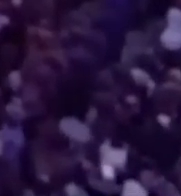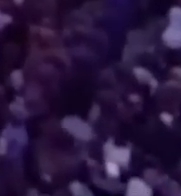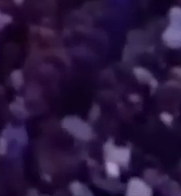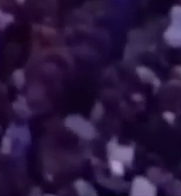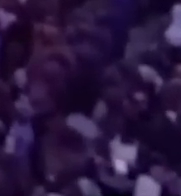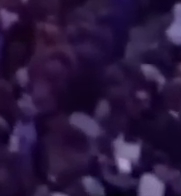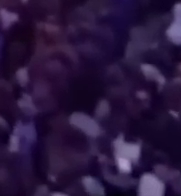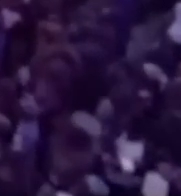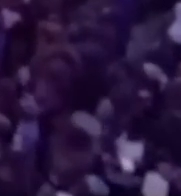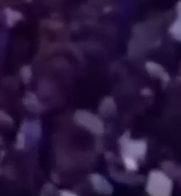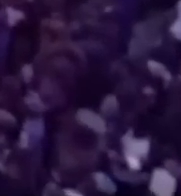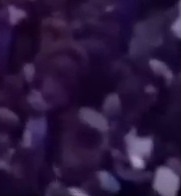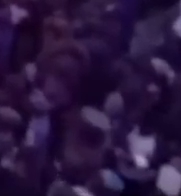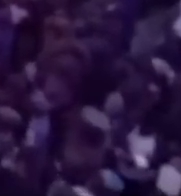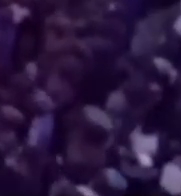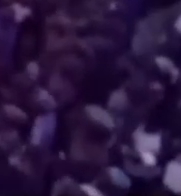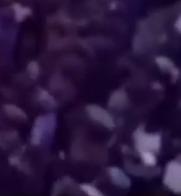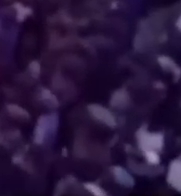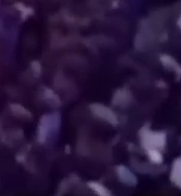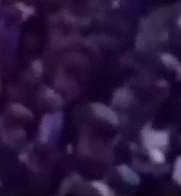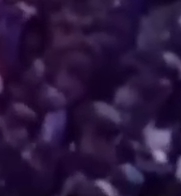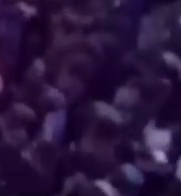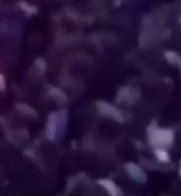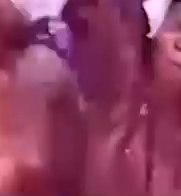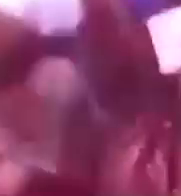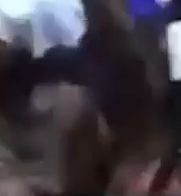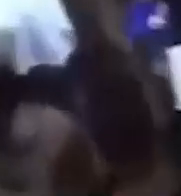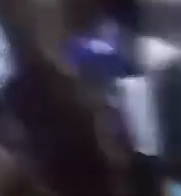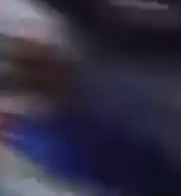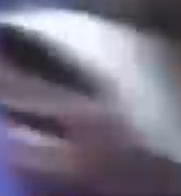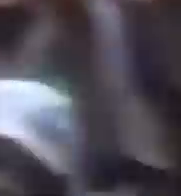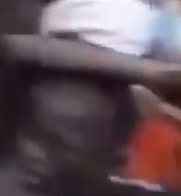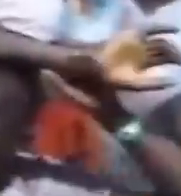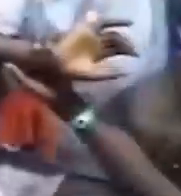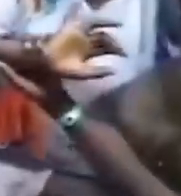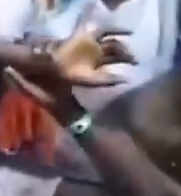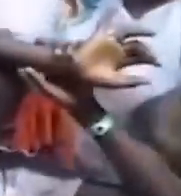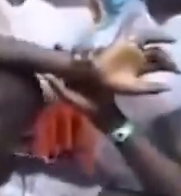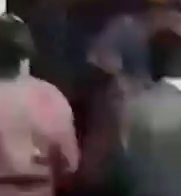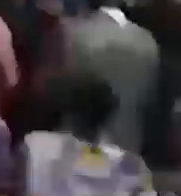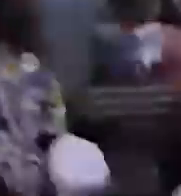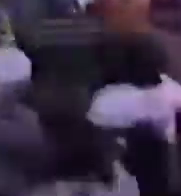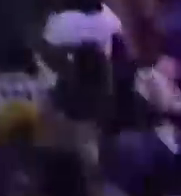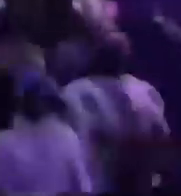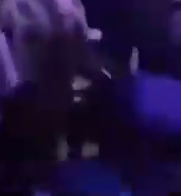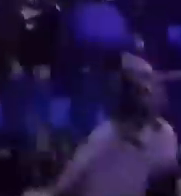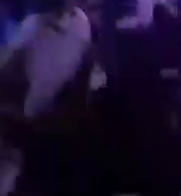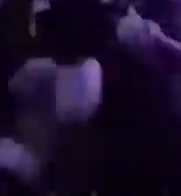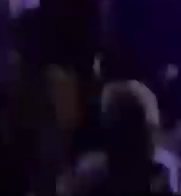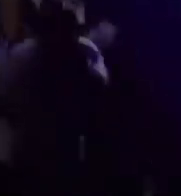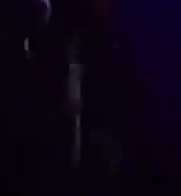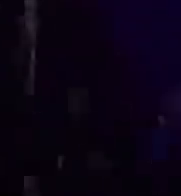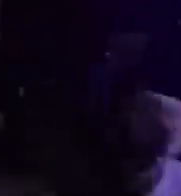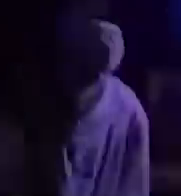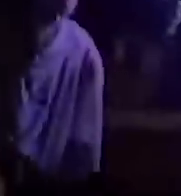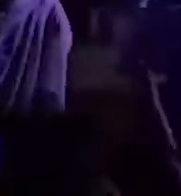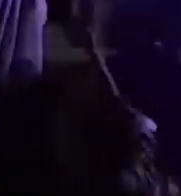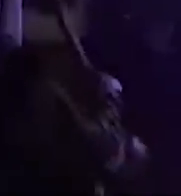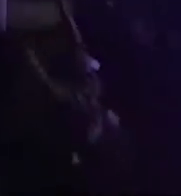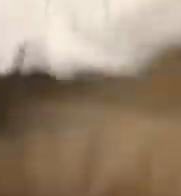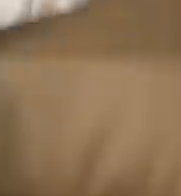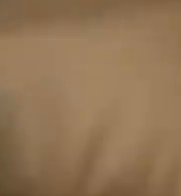Junction. Lufuwapẹ bus stop. Lufuwapẹ ìpínlẹ̀ Ogun la ó ti máa pàdé. Má jẹ́ mú ìpè ìmá tó gbé àwọn èèyàn sókè. Ìwọ lọ̀rọ̀ ẹ̀rí